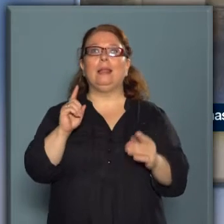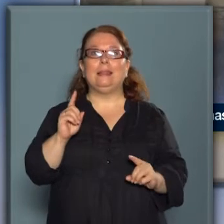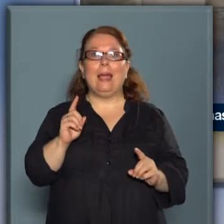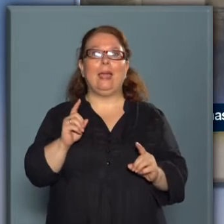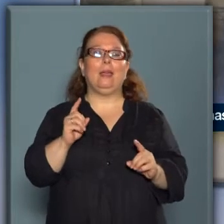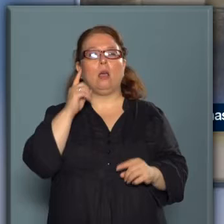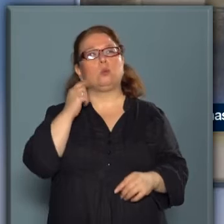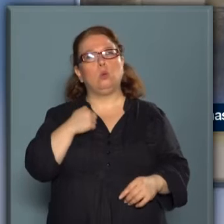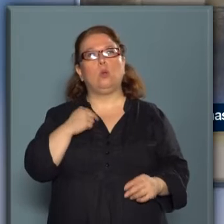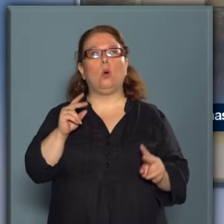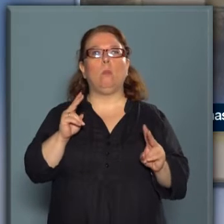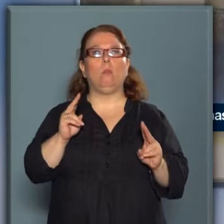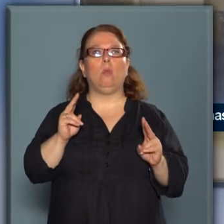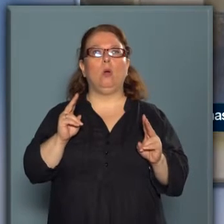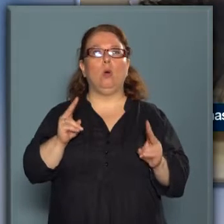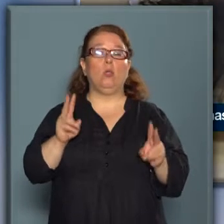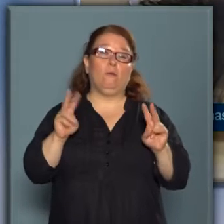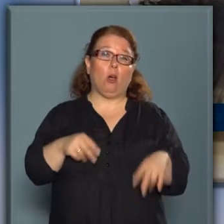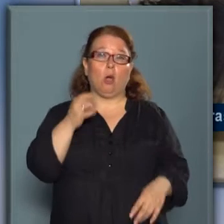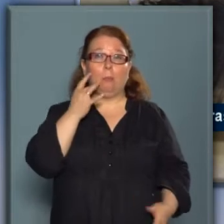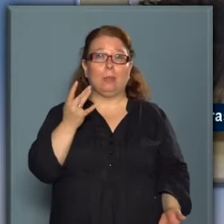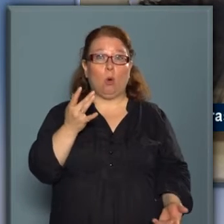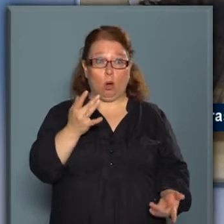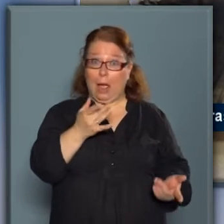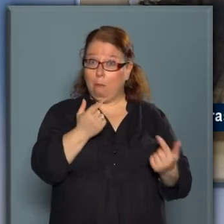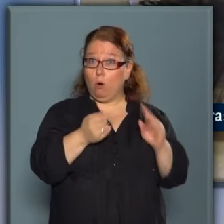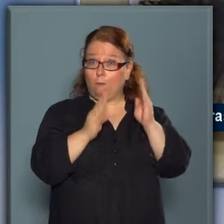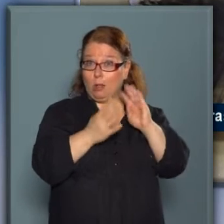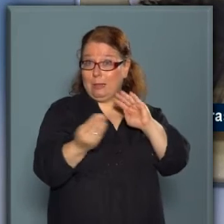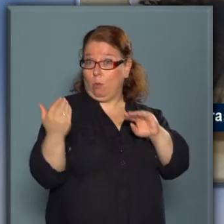De én úgy gondolom, van, amikor kapunk